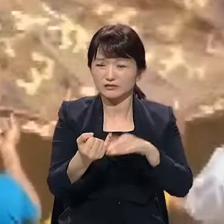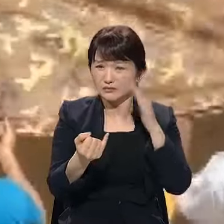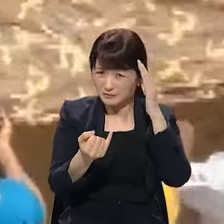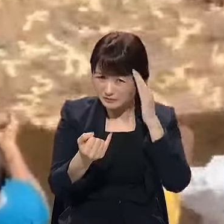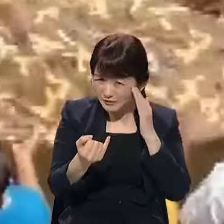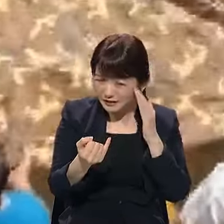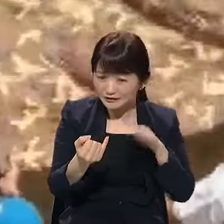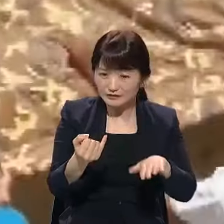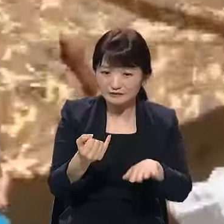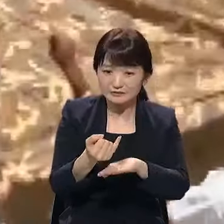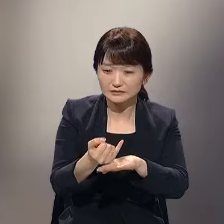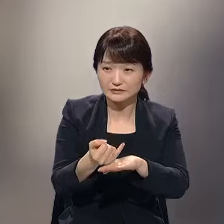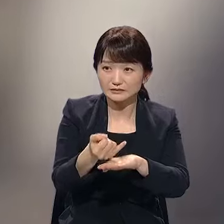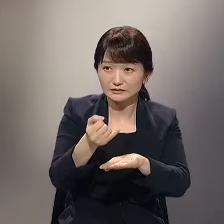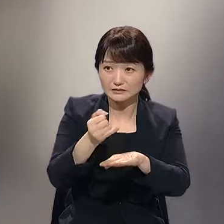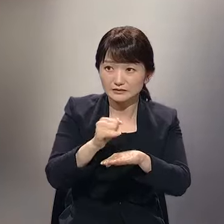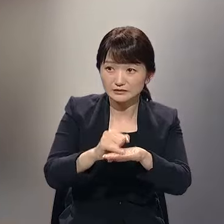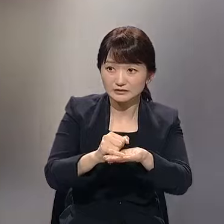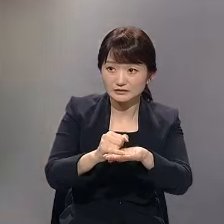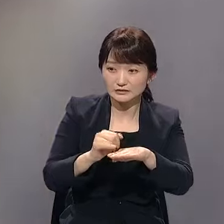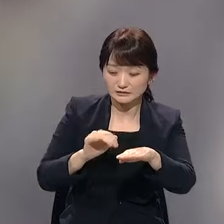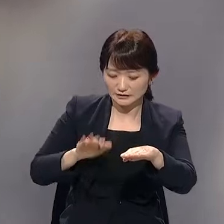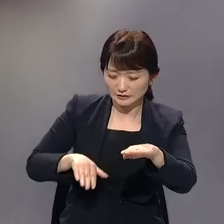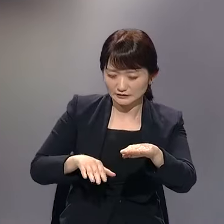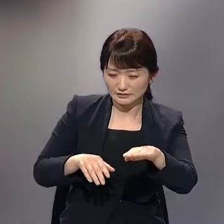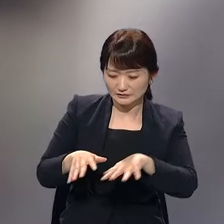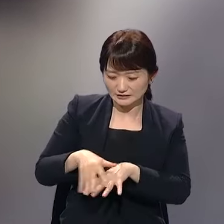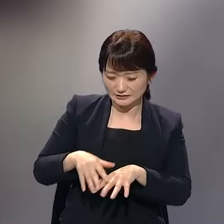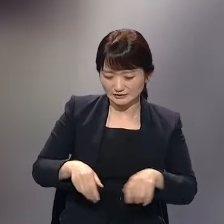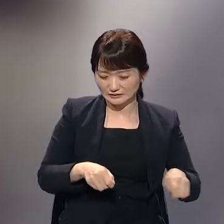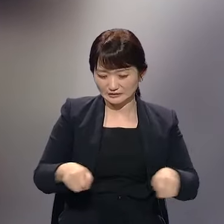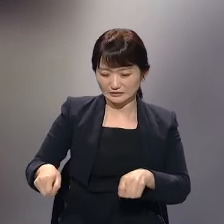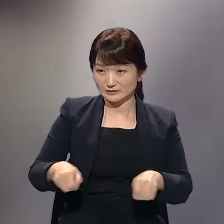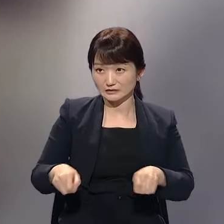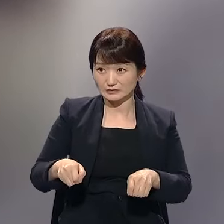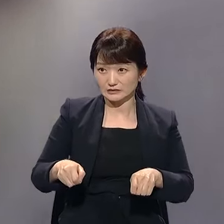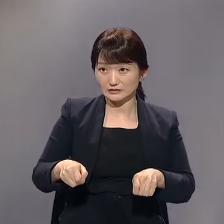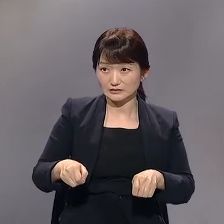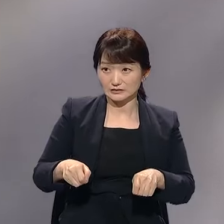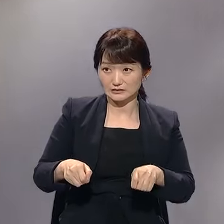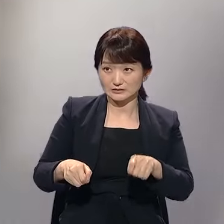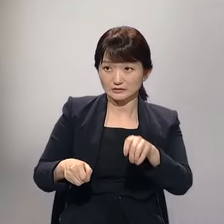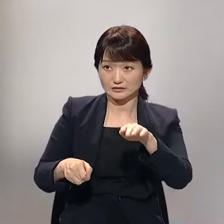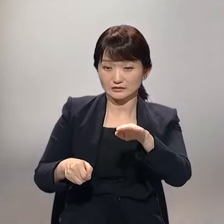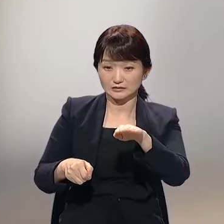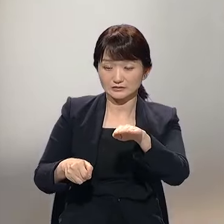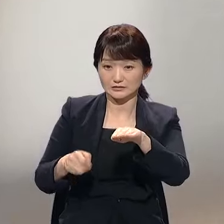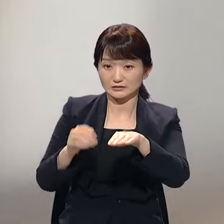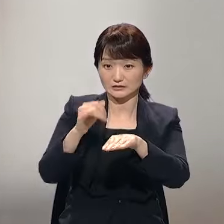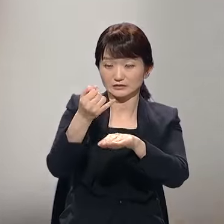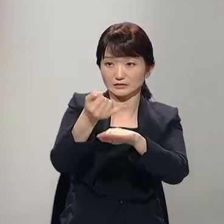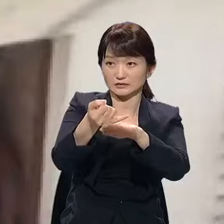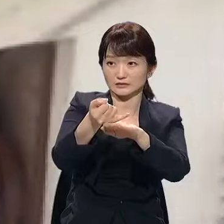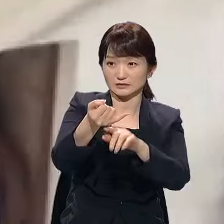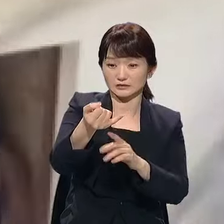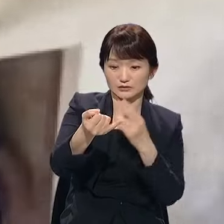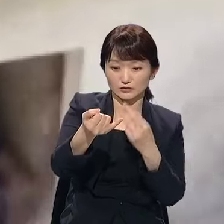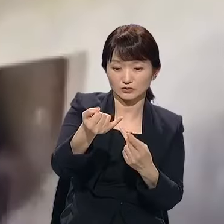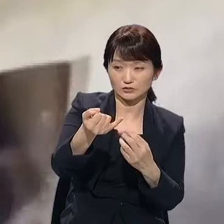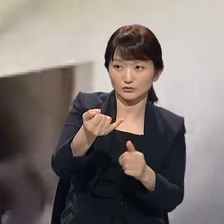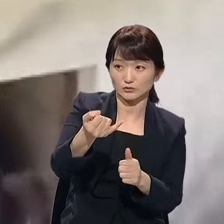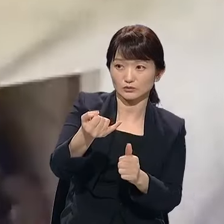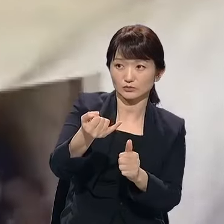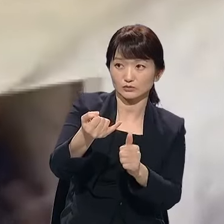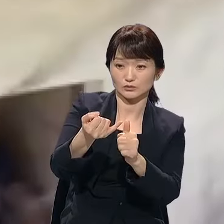아이가 떨어질까 봐 아래서 천을 받치고 있긴 한데 좀 작아 보이죠? 또 창문 밖으로 나와서 어떻게든 이 아기를 잡아보려고 했지만